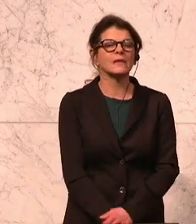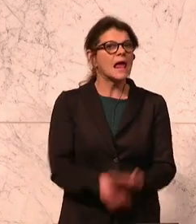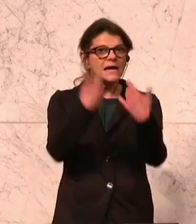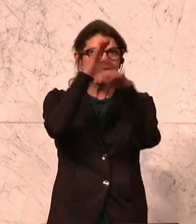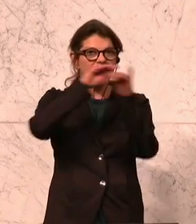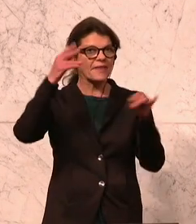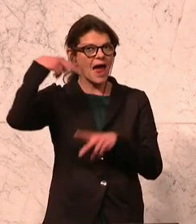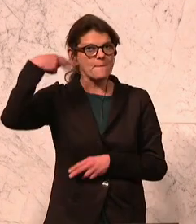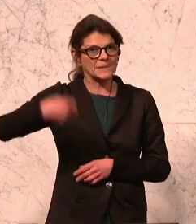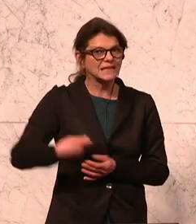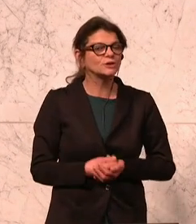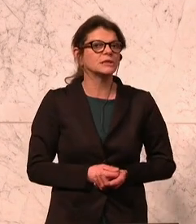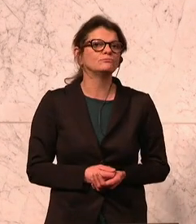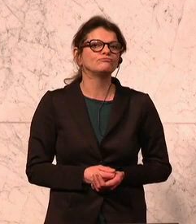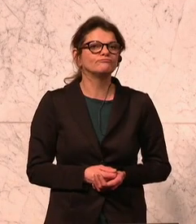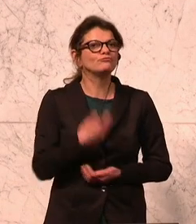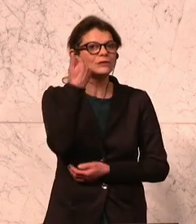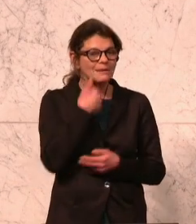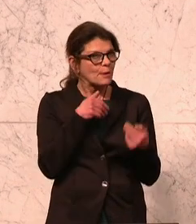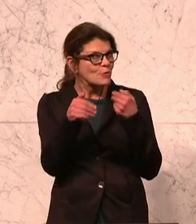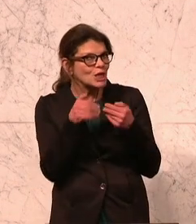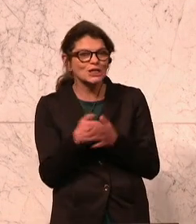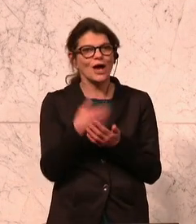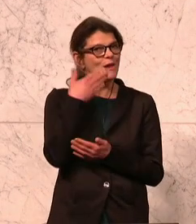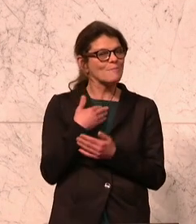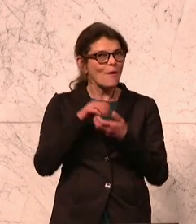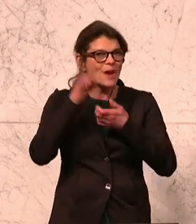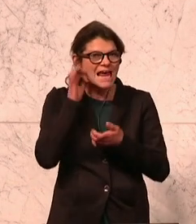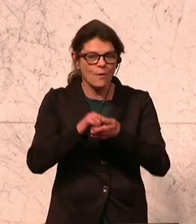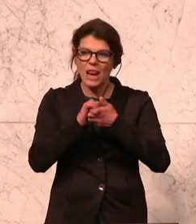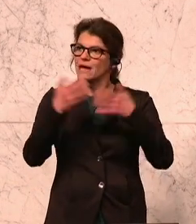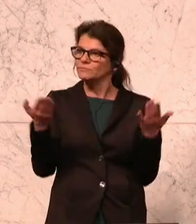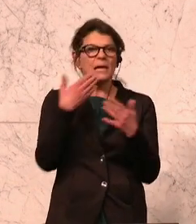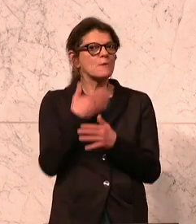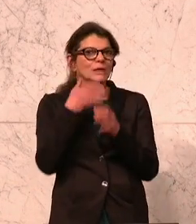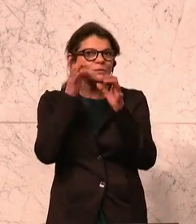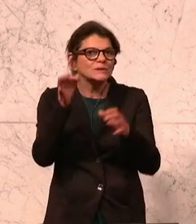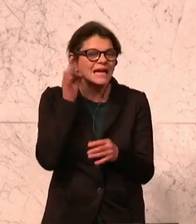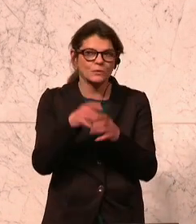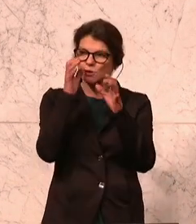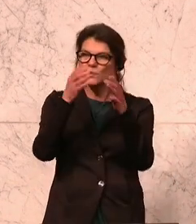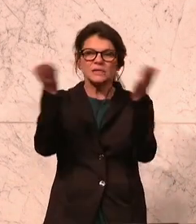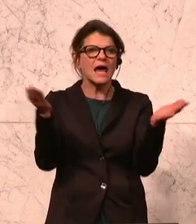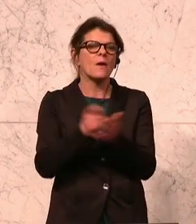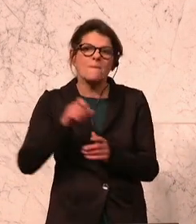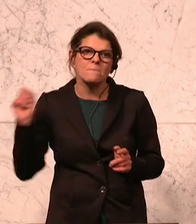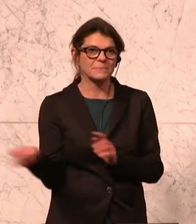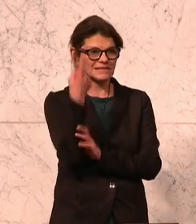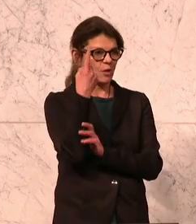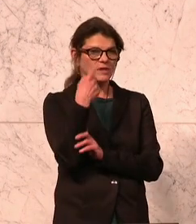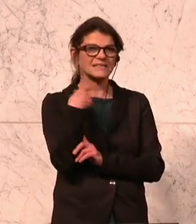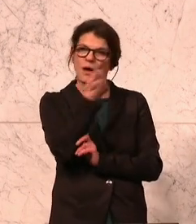Sehr geehrter Herr Präsident, lieber Herr Minister, liebe Kolleginnen und Kollegen, liebe Zuseherinnen und Zuseher und insbesondere jene